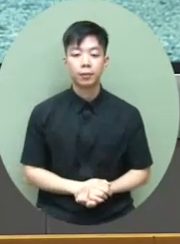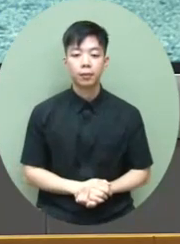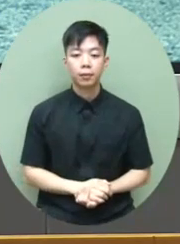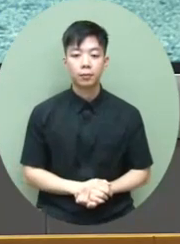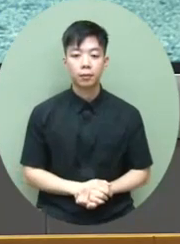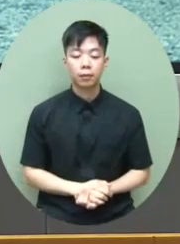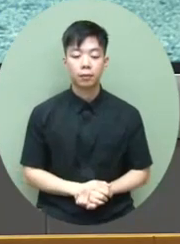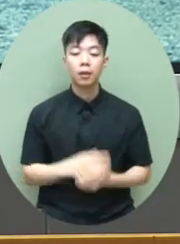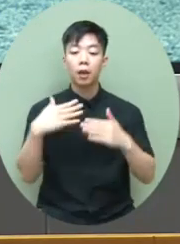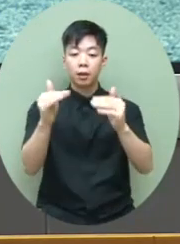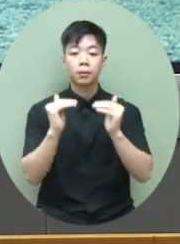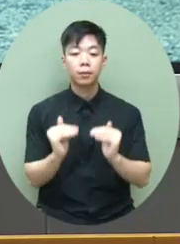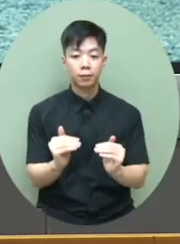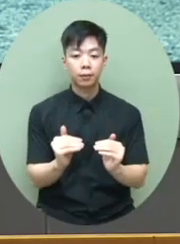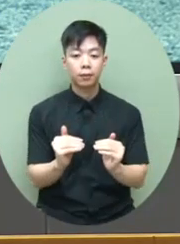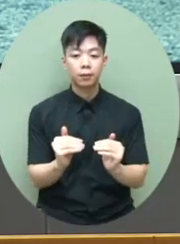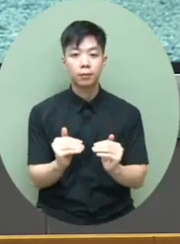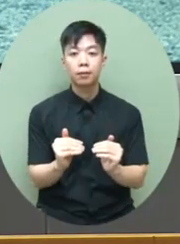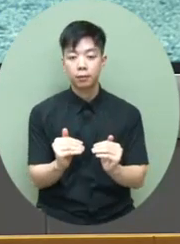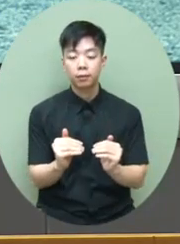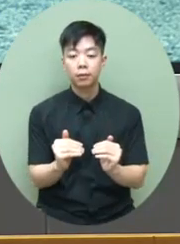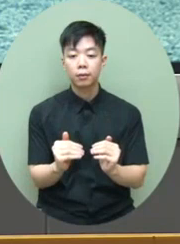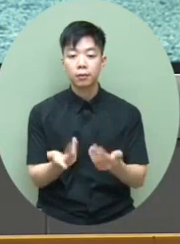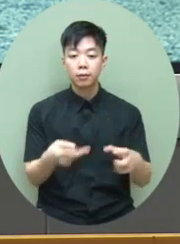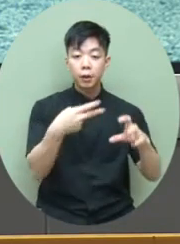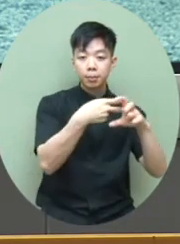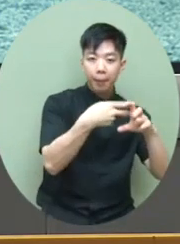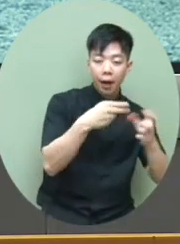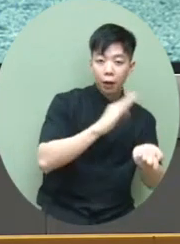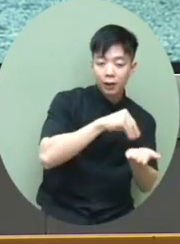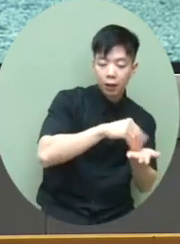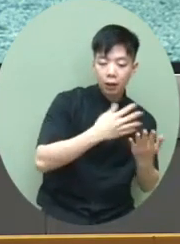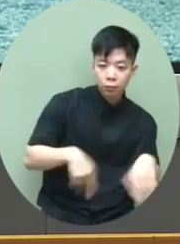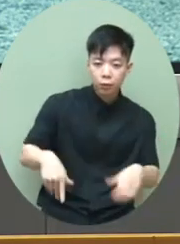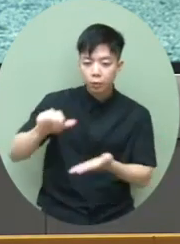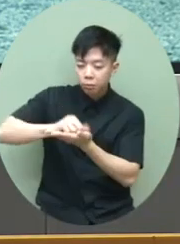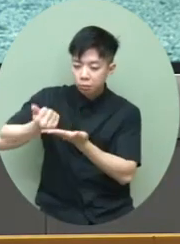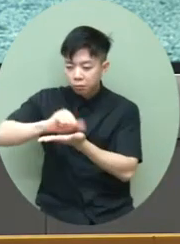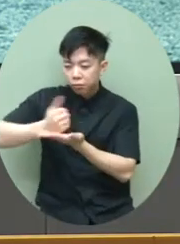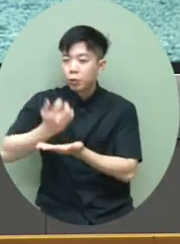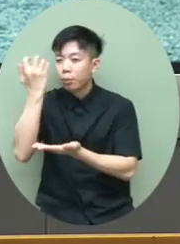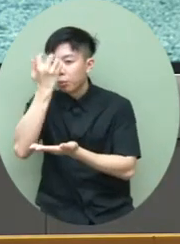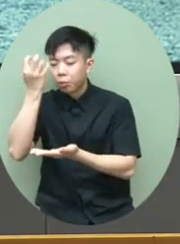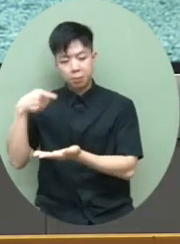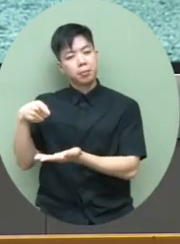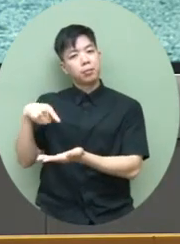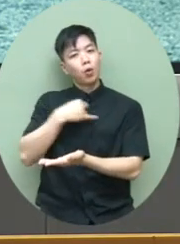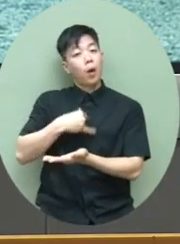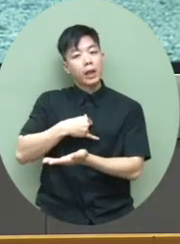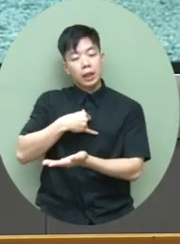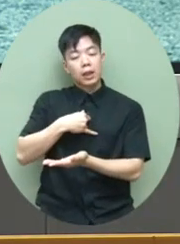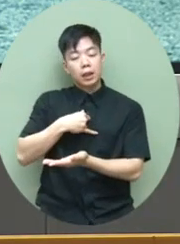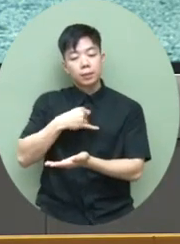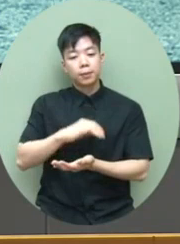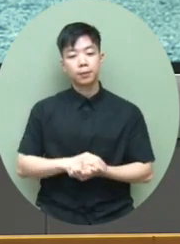咁跟住佢哋呢啲不確定同埋陽性嘅人士咧，咁我哋都想肯定佢哋真係一個陽性